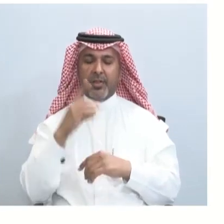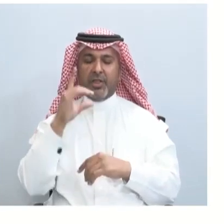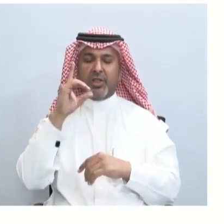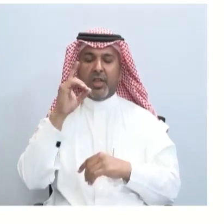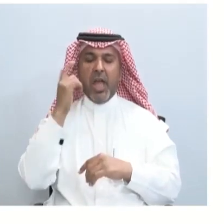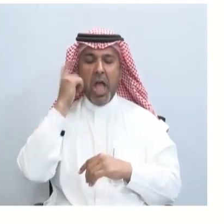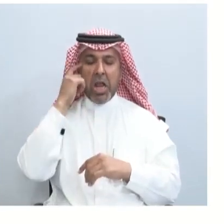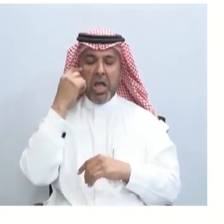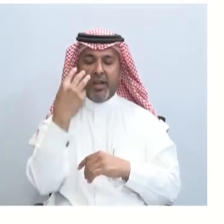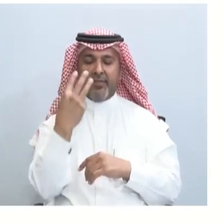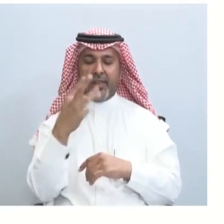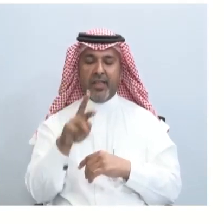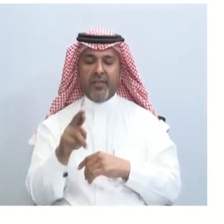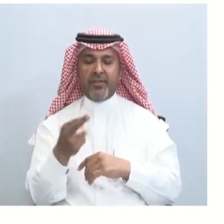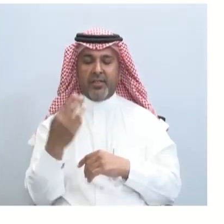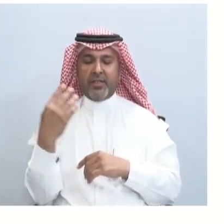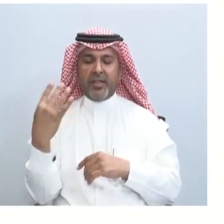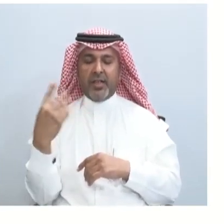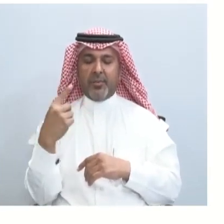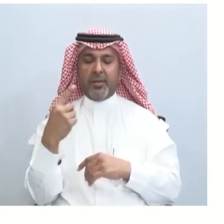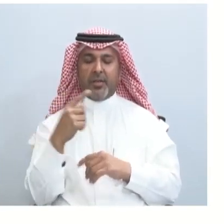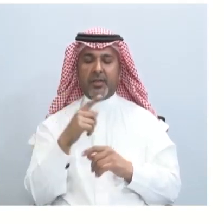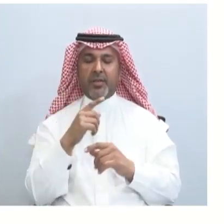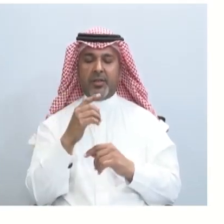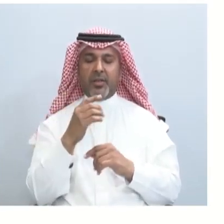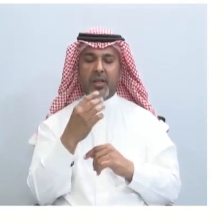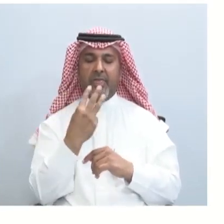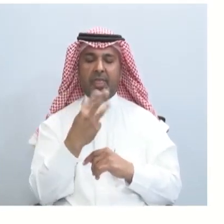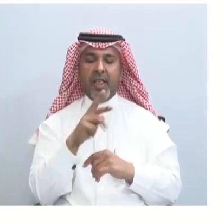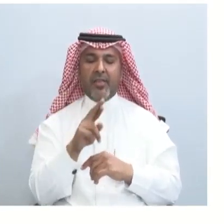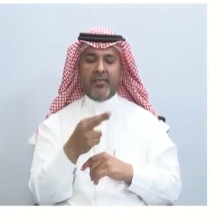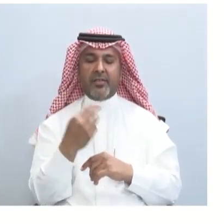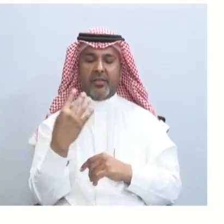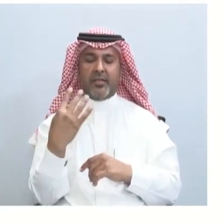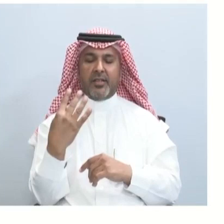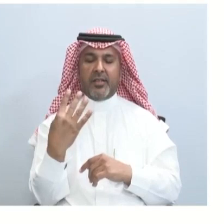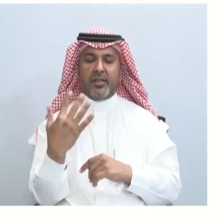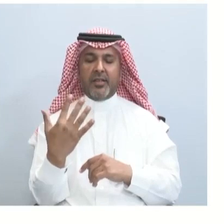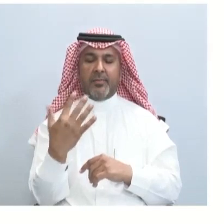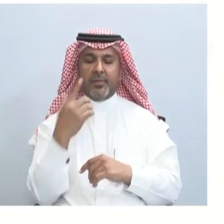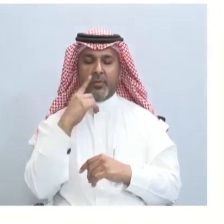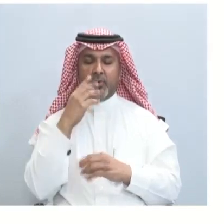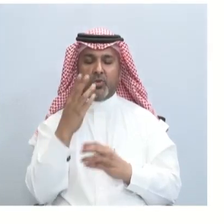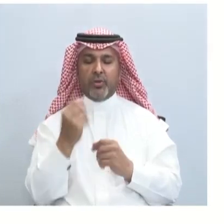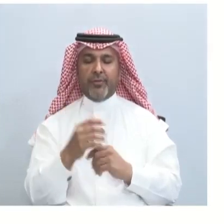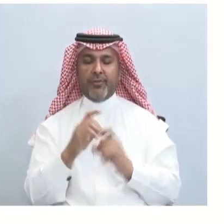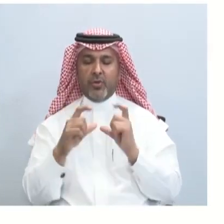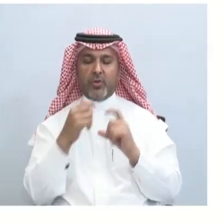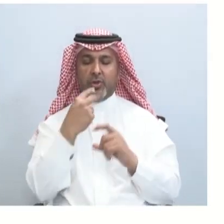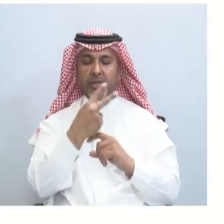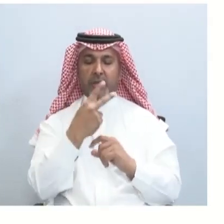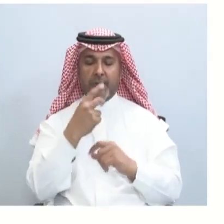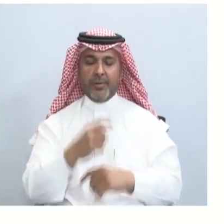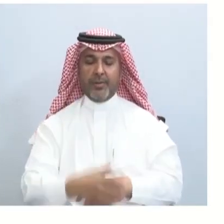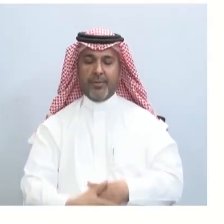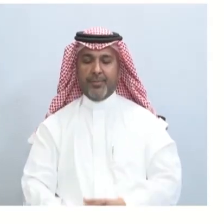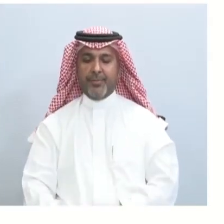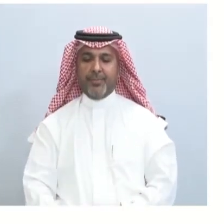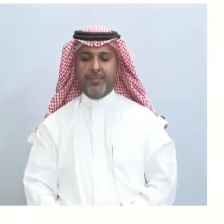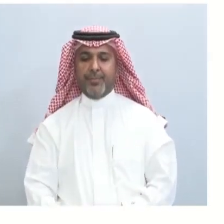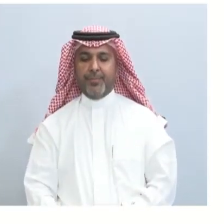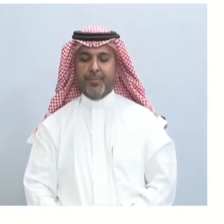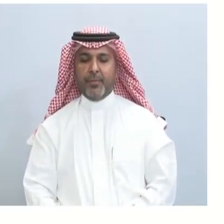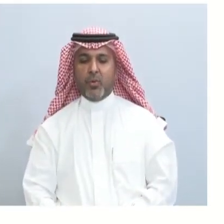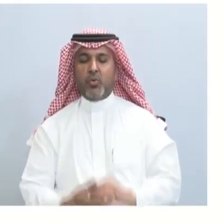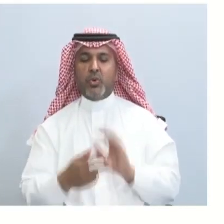ثلاثه و14% ونصف القطر هو ثلاثه ونصف للتربيع الان ما هو حاصل الضرب نصف ضرب ثلاثه واربعه عشر